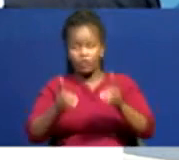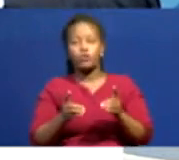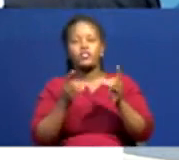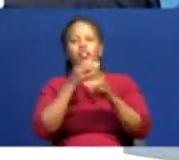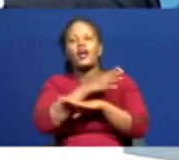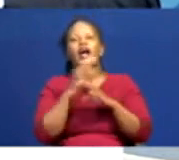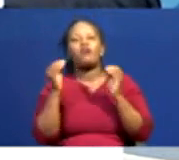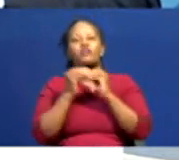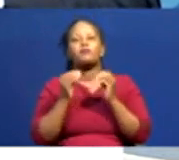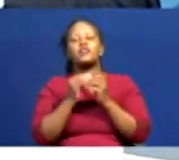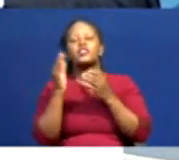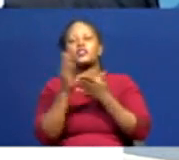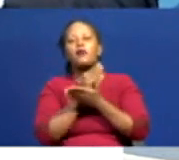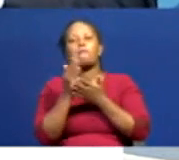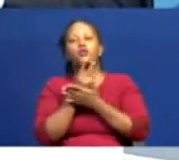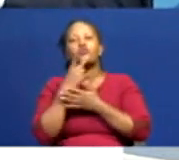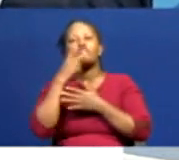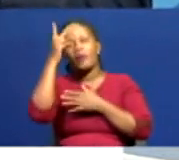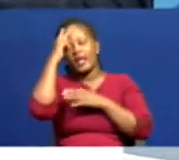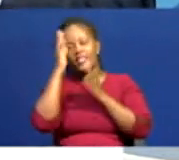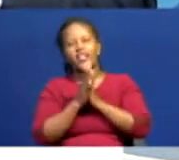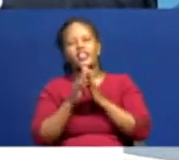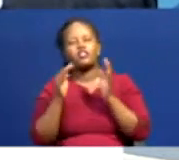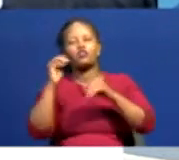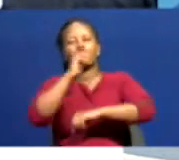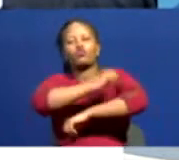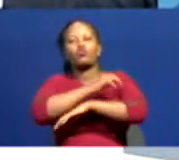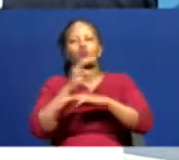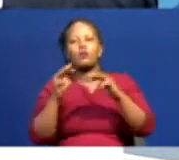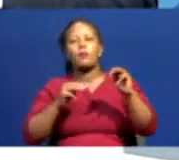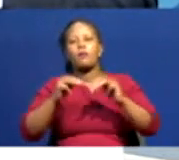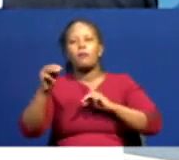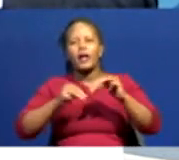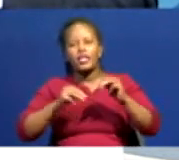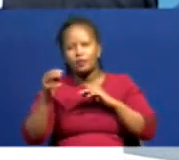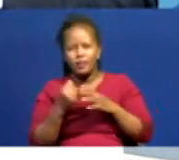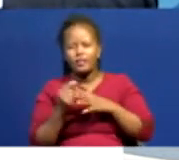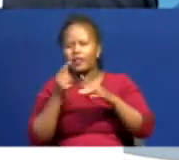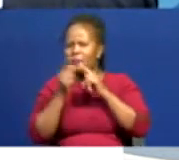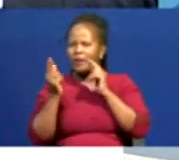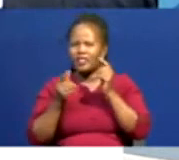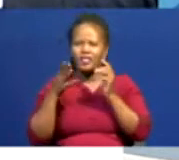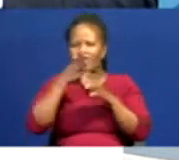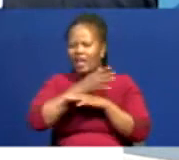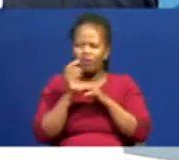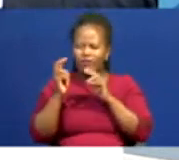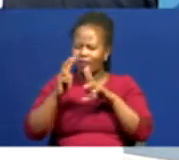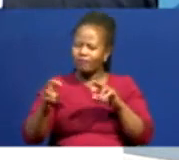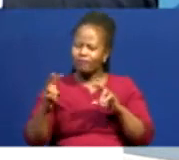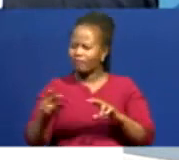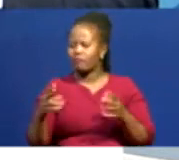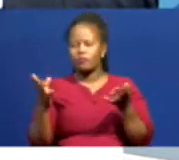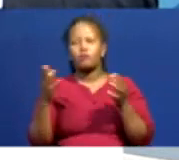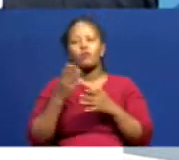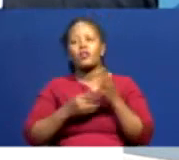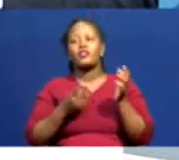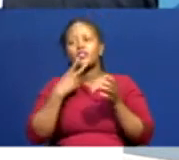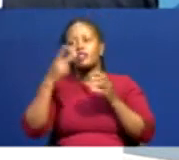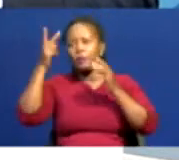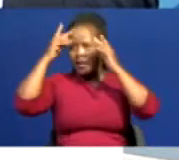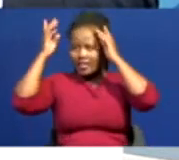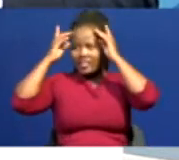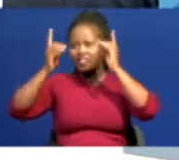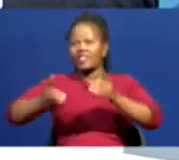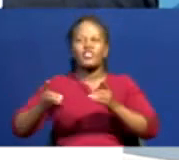ya wazazi na uongozi wa shule hiyo. Hata hivyo, baada ya utathmini ya hali hiyo, baadhi ya wazazi waliamua kuwaacha wanafunzi